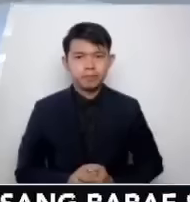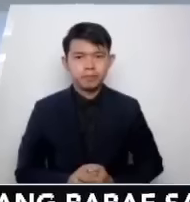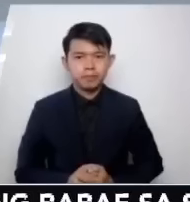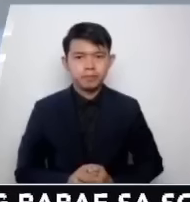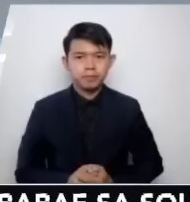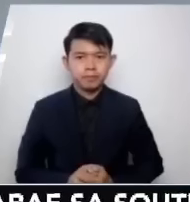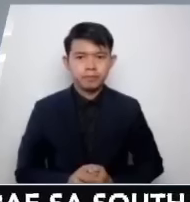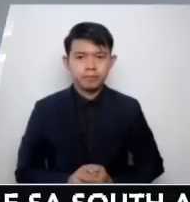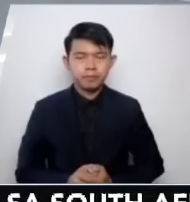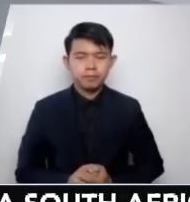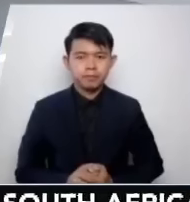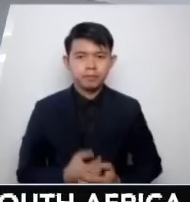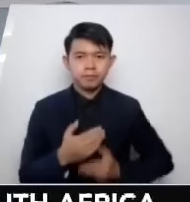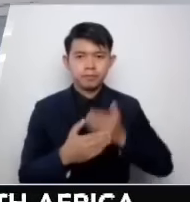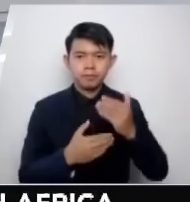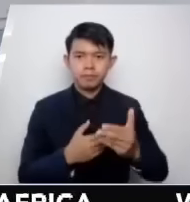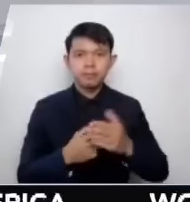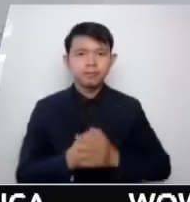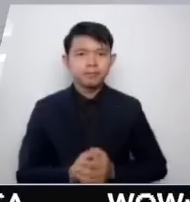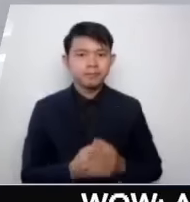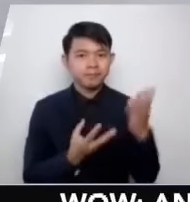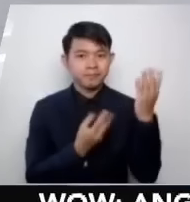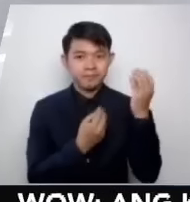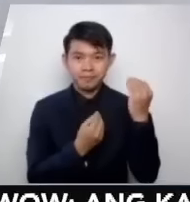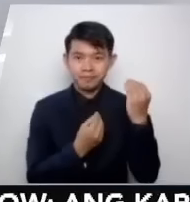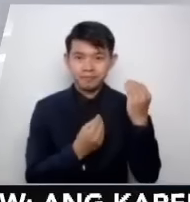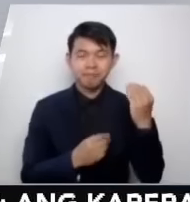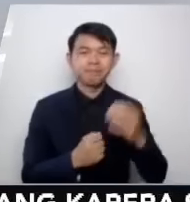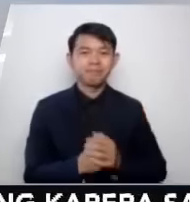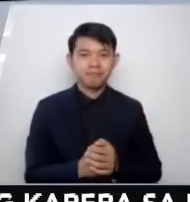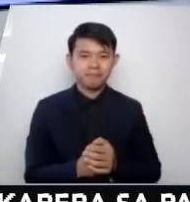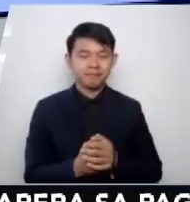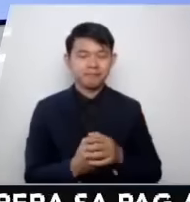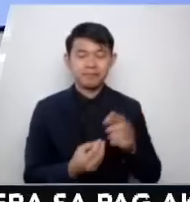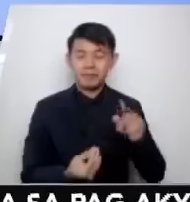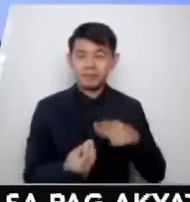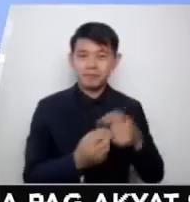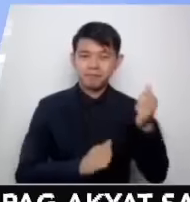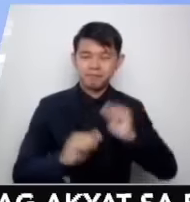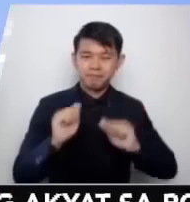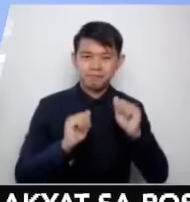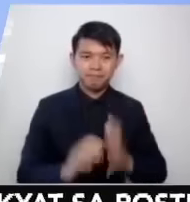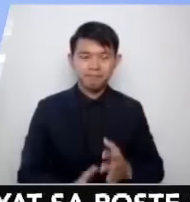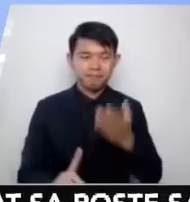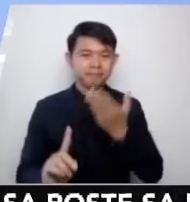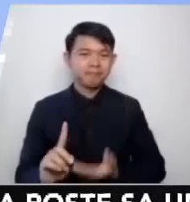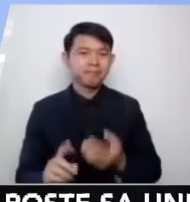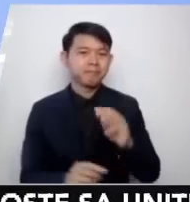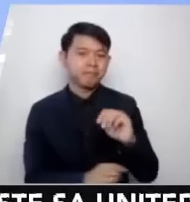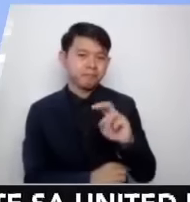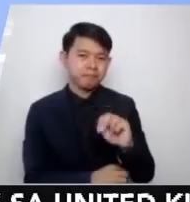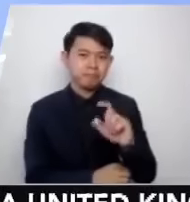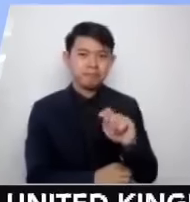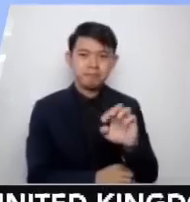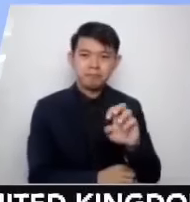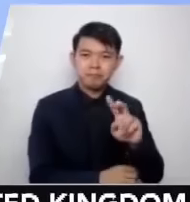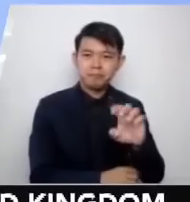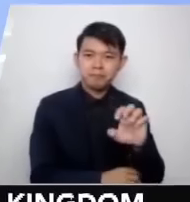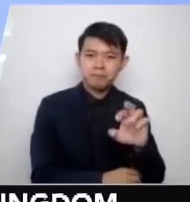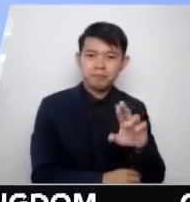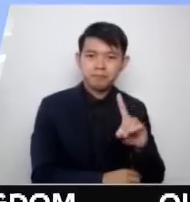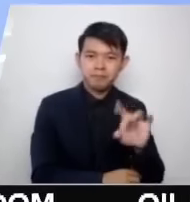Ito na ang latest ngayong Lunes. Mother Lily Monteverde's legacy lives on. 3 pelikula na binigyan ng